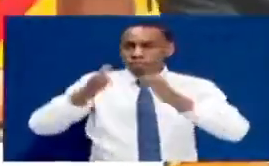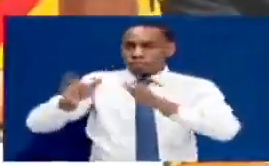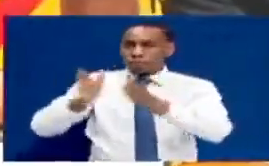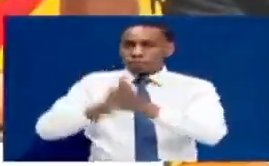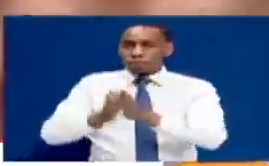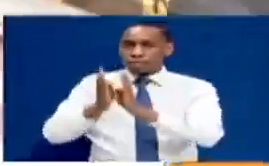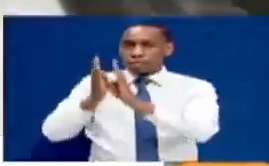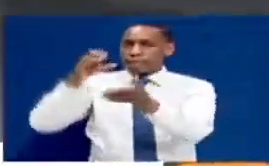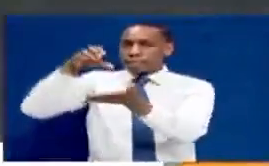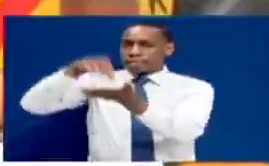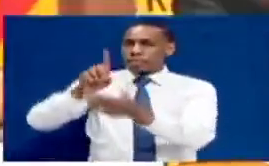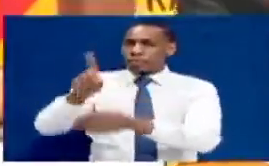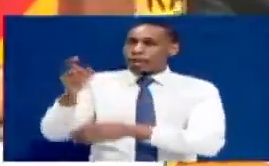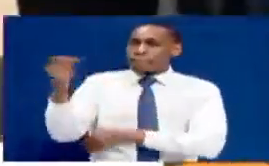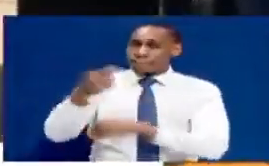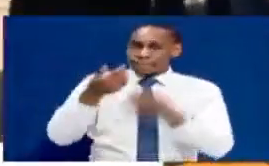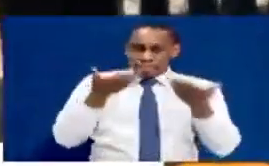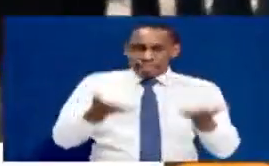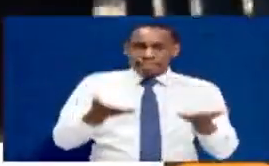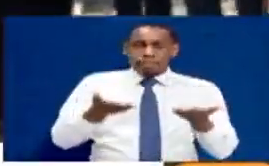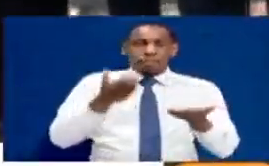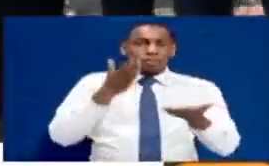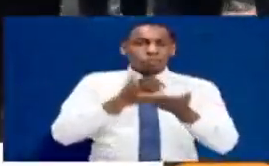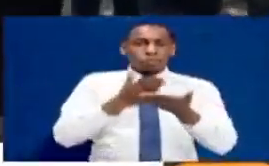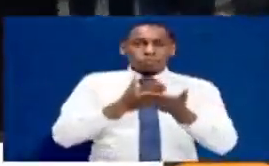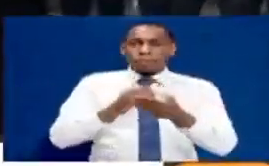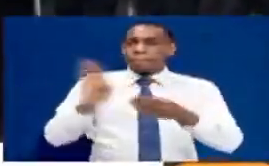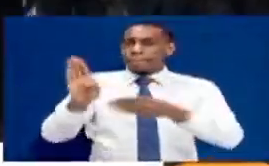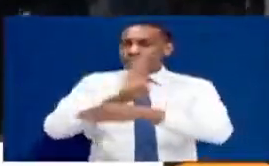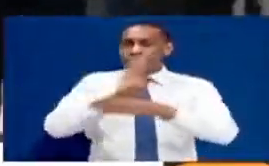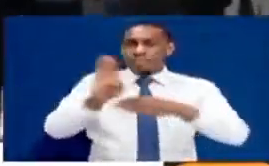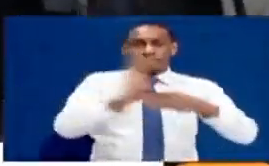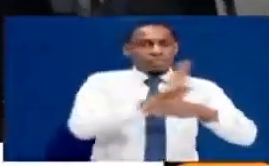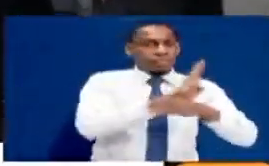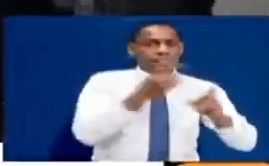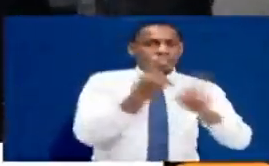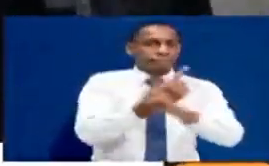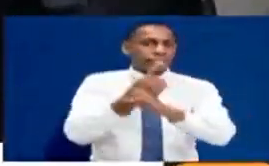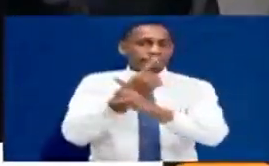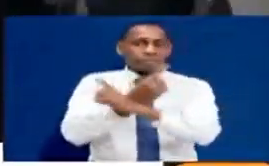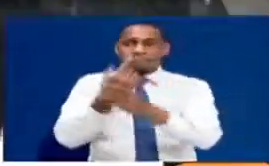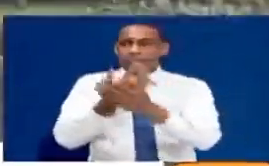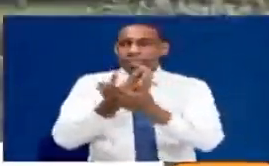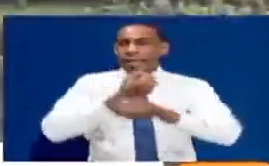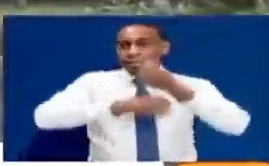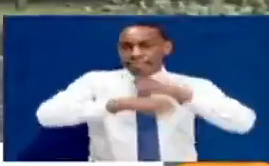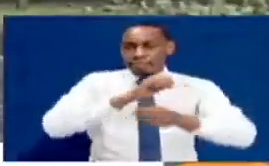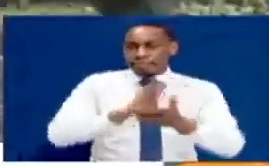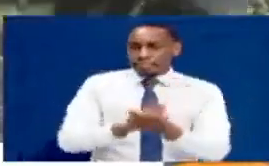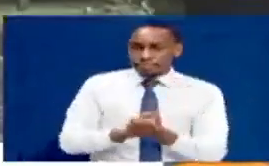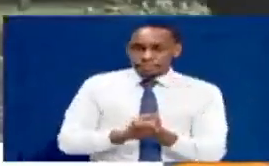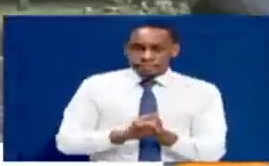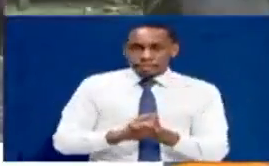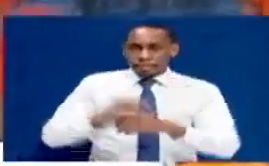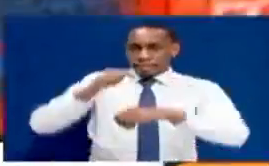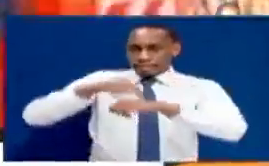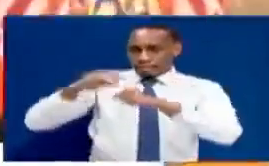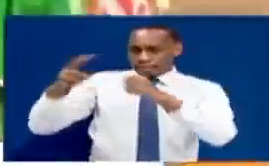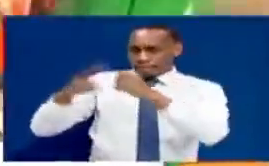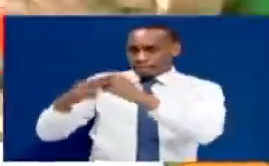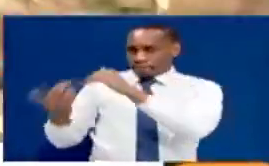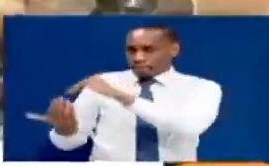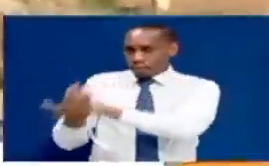vya mabasi hapa kwa mwezi moja sasa ukitawaliwa na pilka pilka za hapa na pale. Mapema ya saa